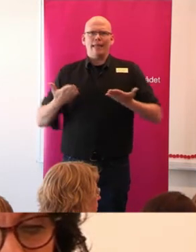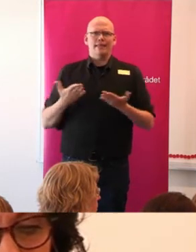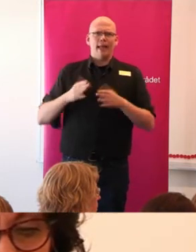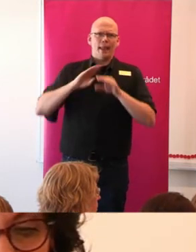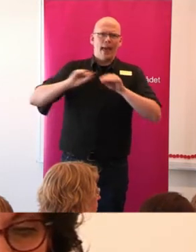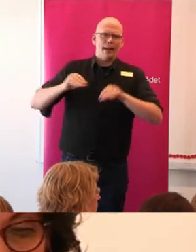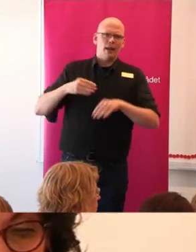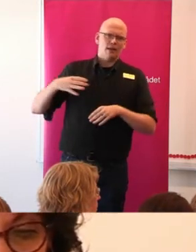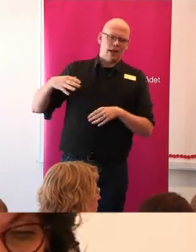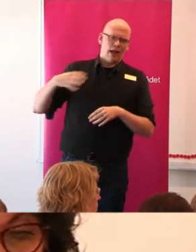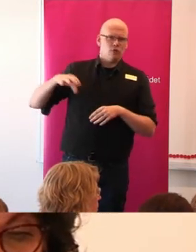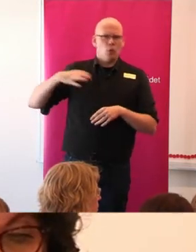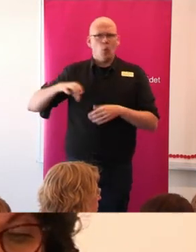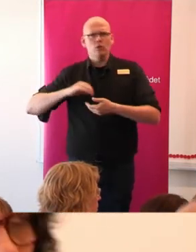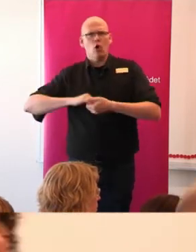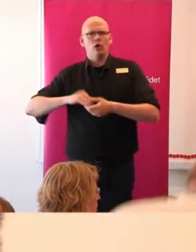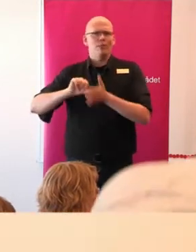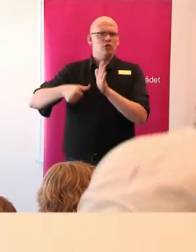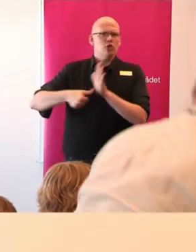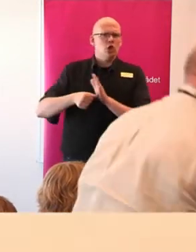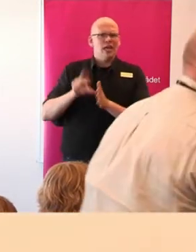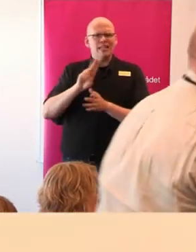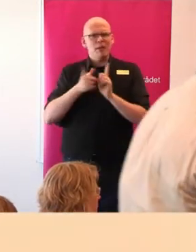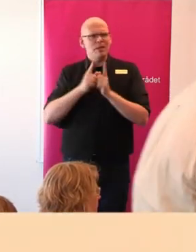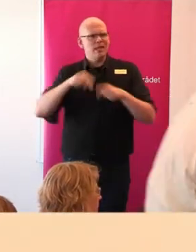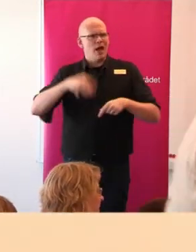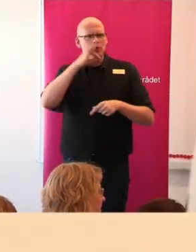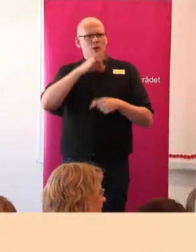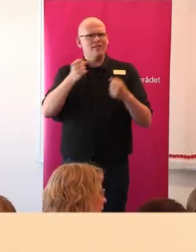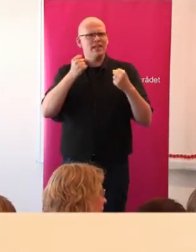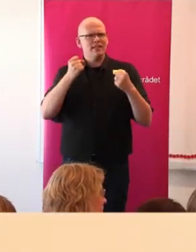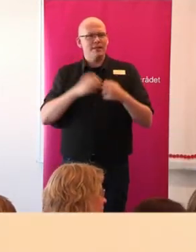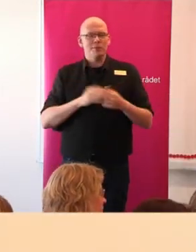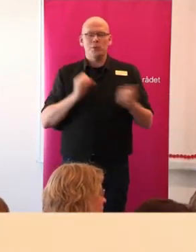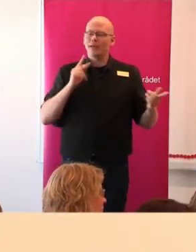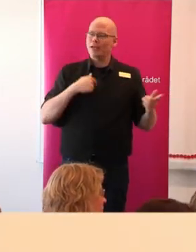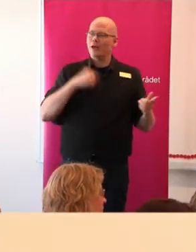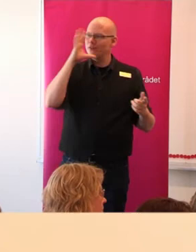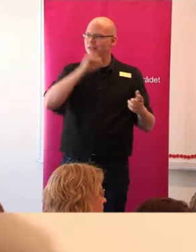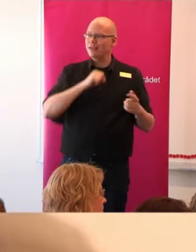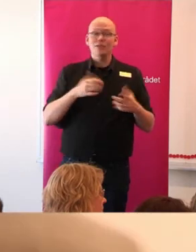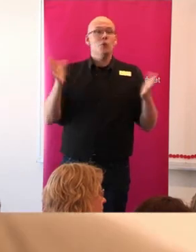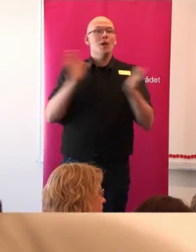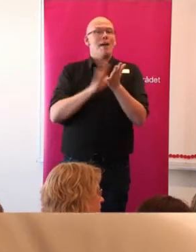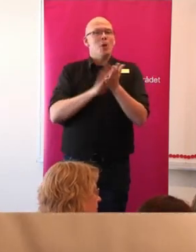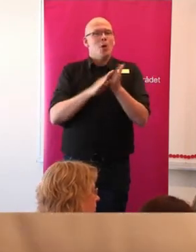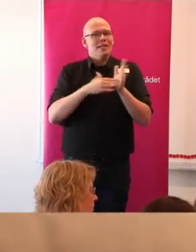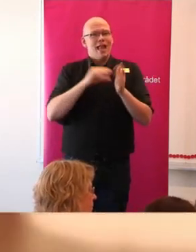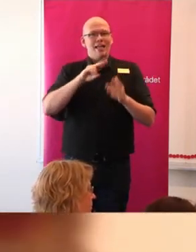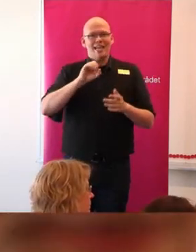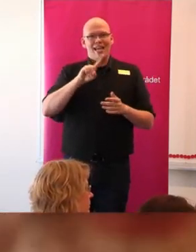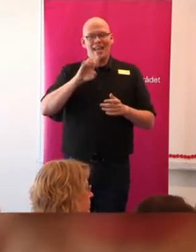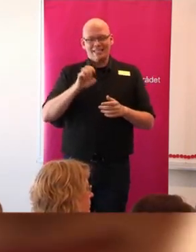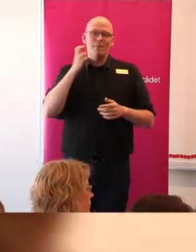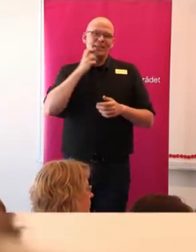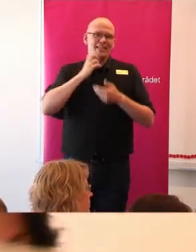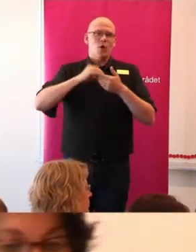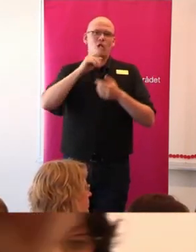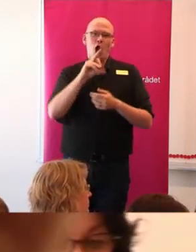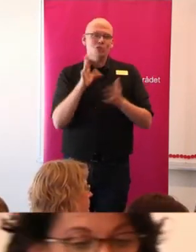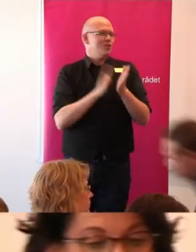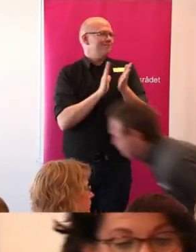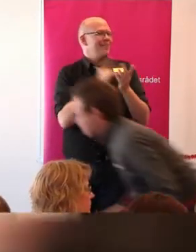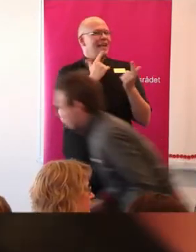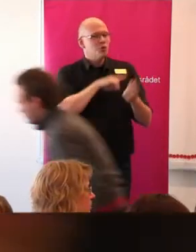fattar, det är väl frågan till rikspolitikerna. När ska detta vara högst upp? Jag fattar. Jag tycker att ni ska ge en jättestor applåd till Angeles, Birgitta och Lars. Tack så